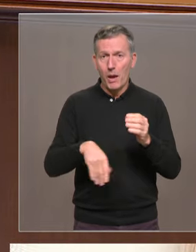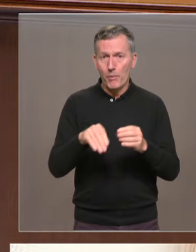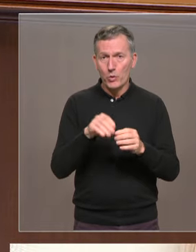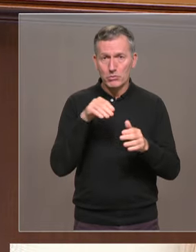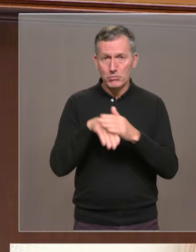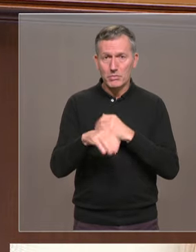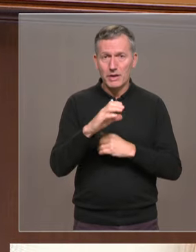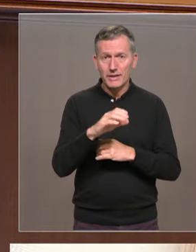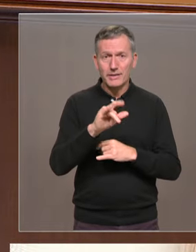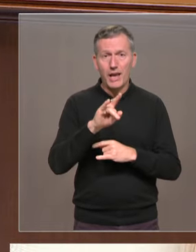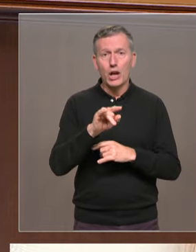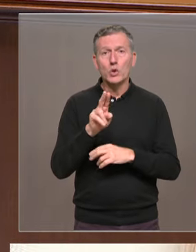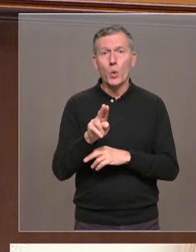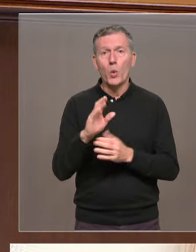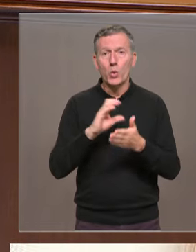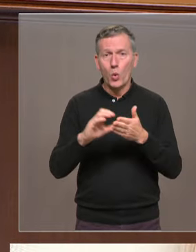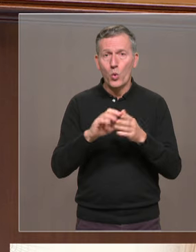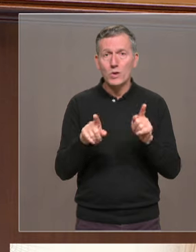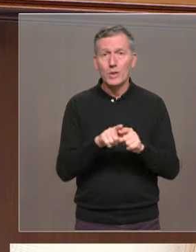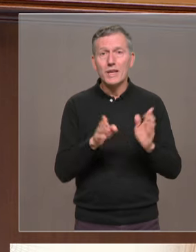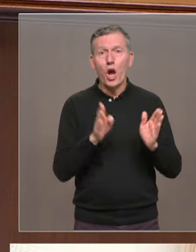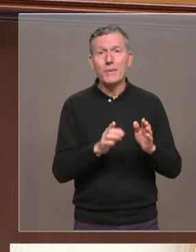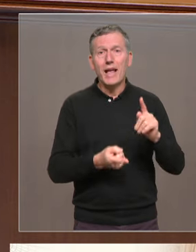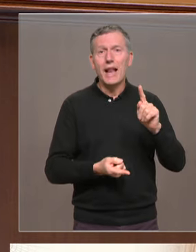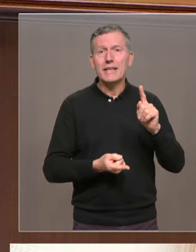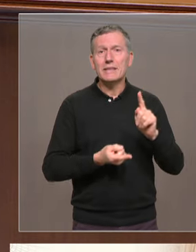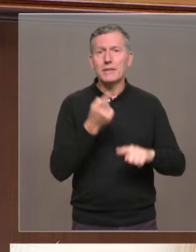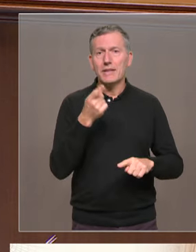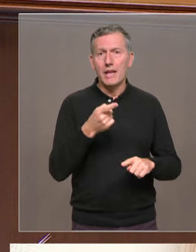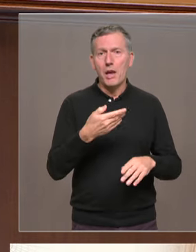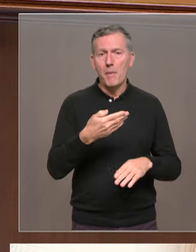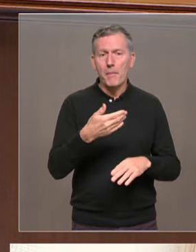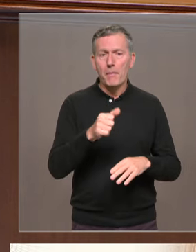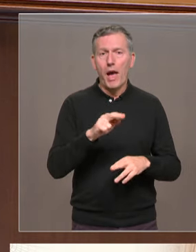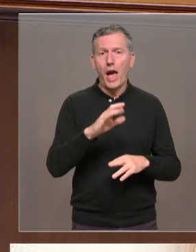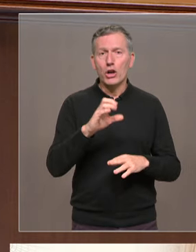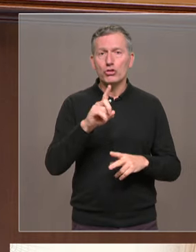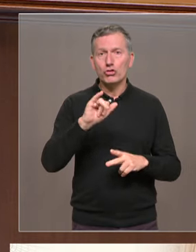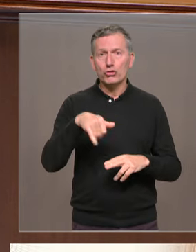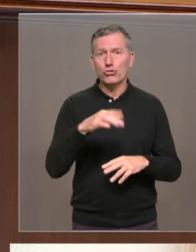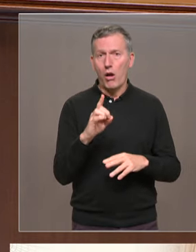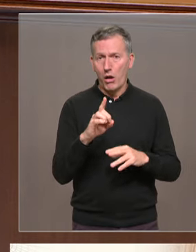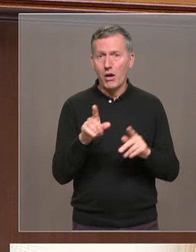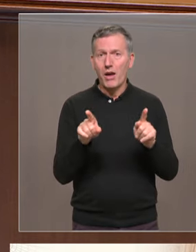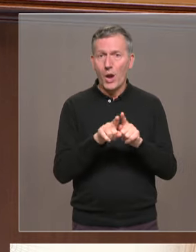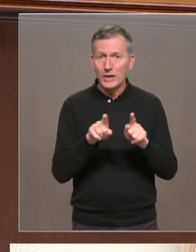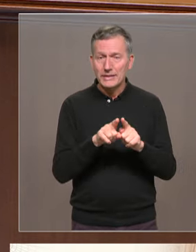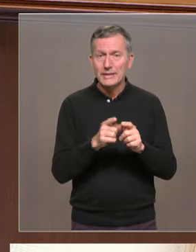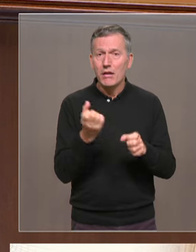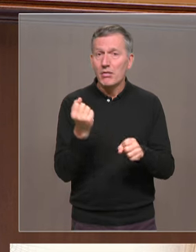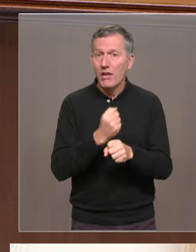Toulouse, des lits supplémentaires à l'hôpital spécialisé Marchand, et puis effectivement un travail